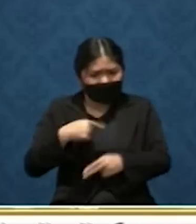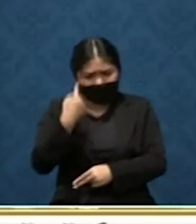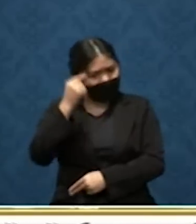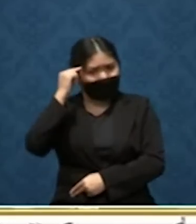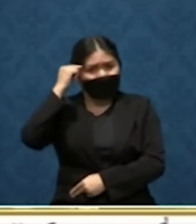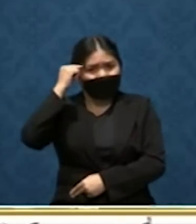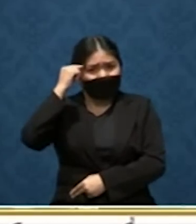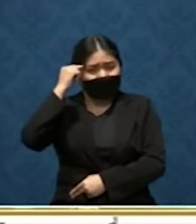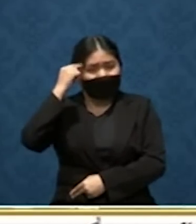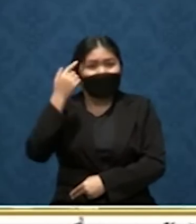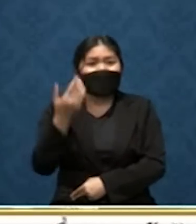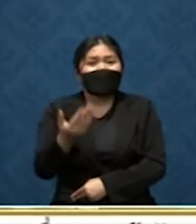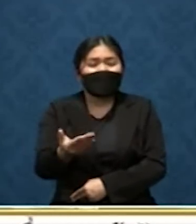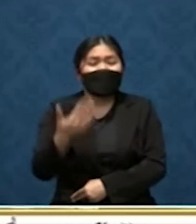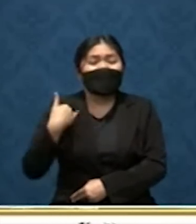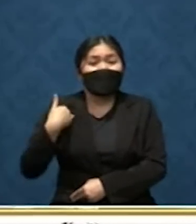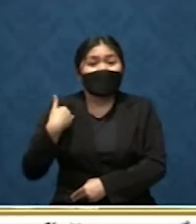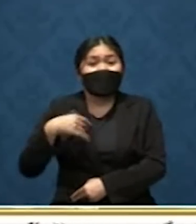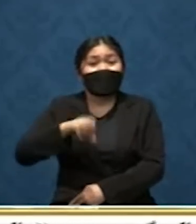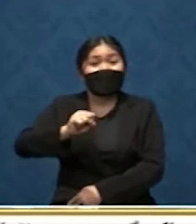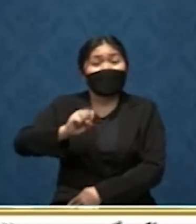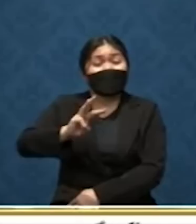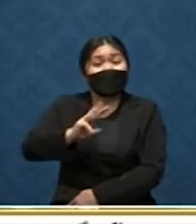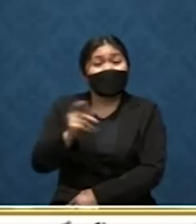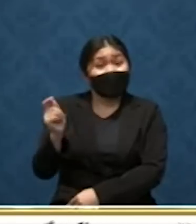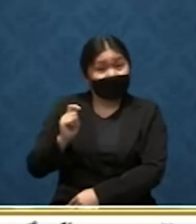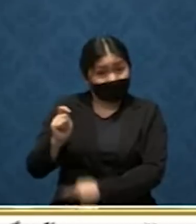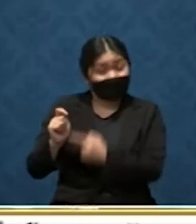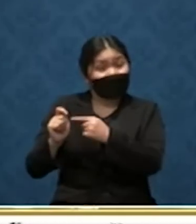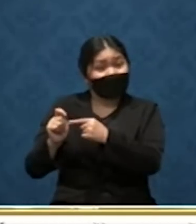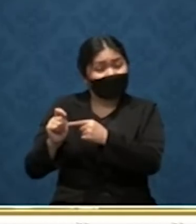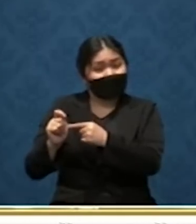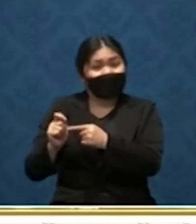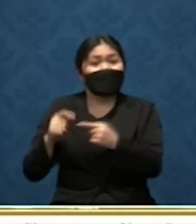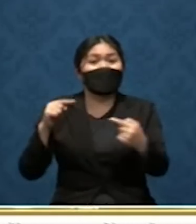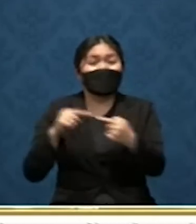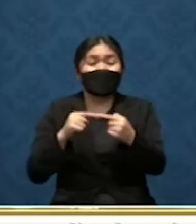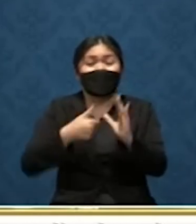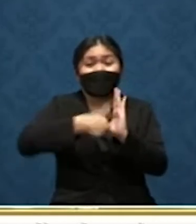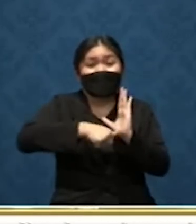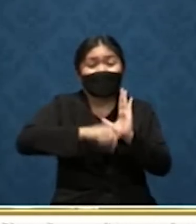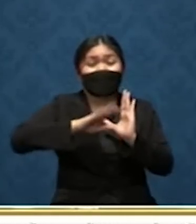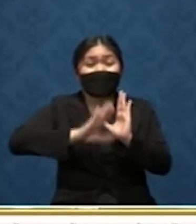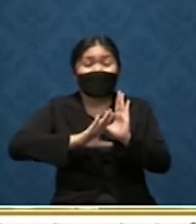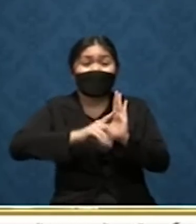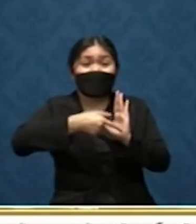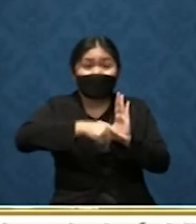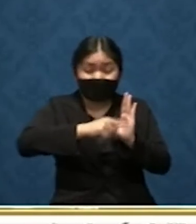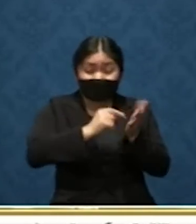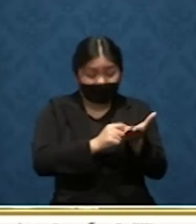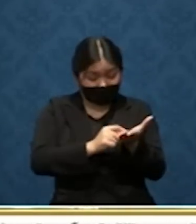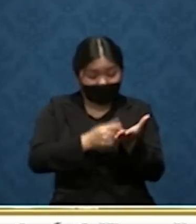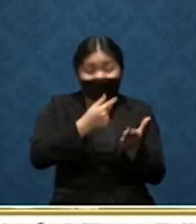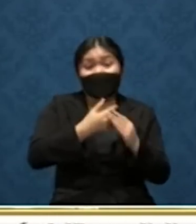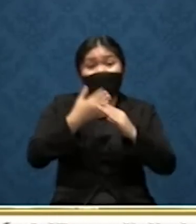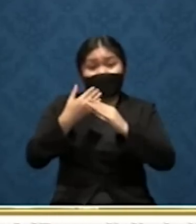ส่นทางด้านวีอออออาẶงก็เอาสลิฟจากนางป่อปลามาแตะให้ทุนมิหลัรับท